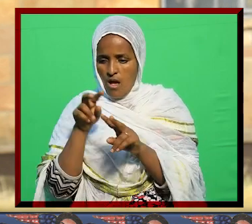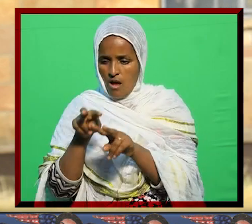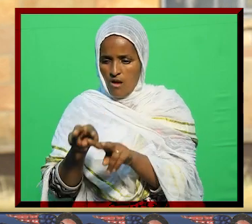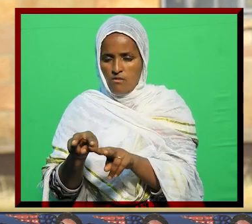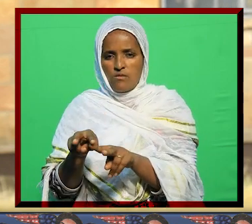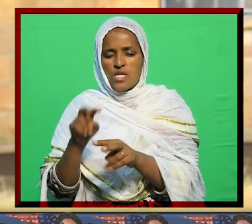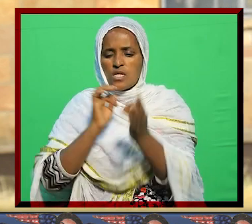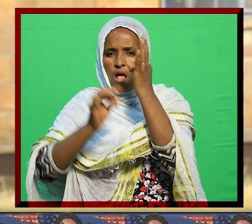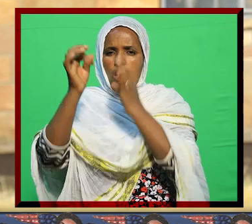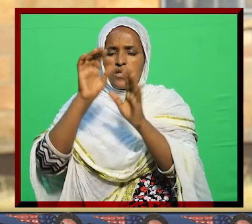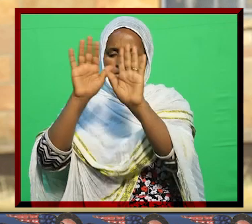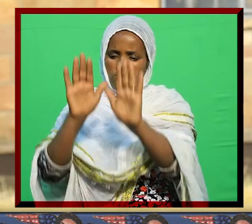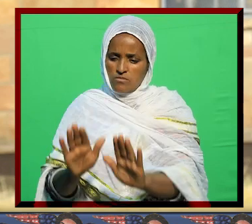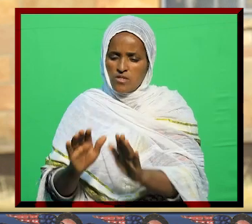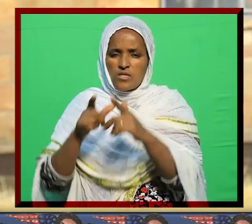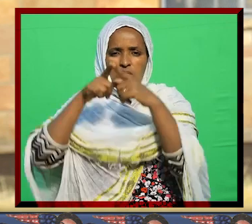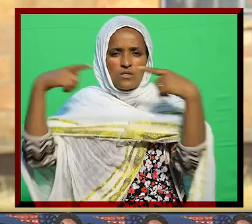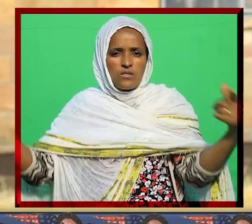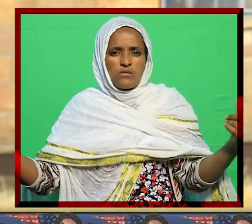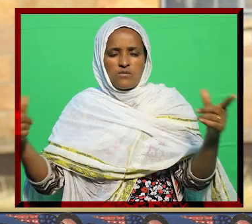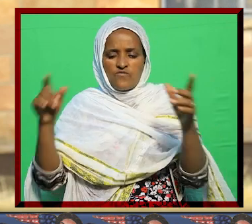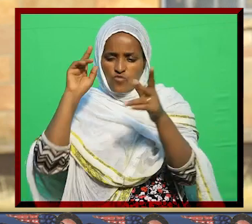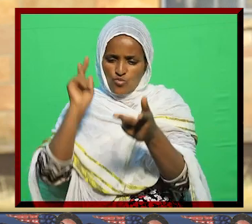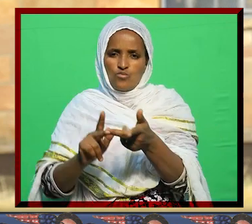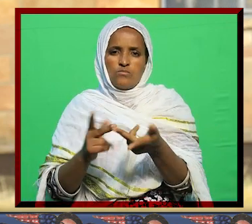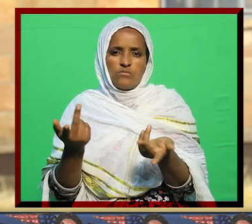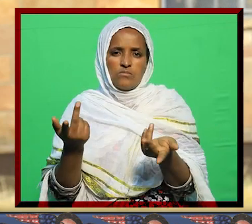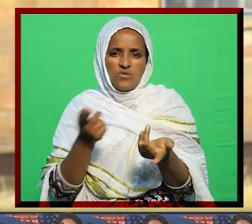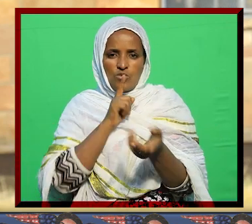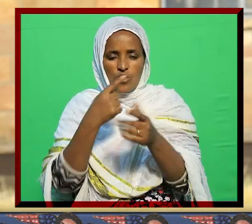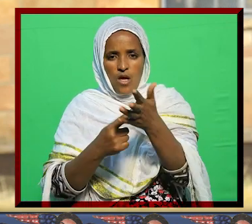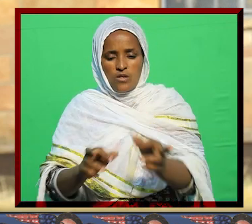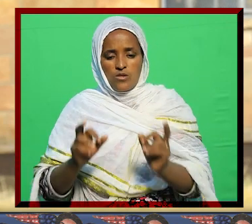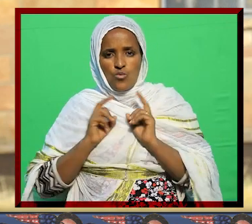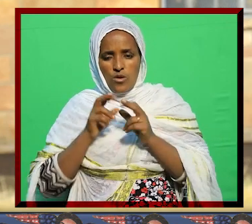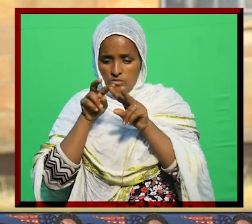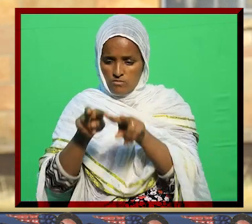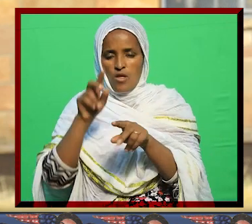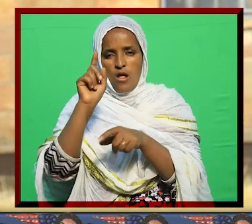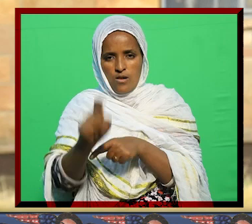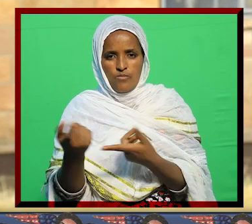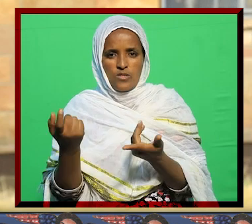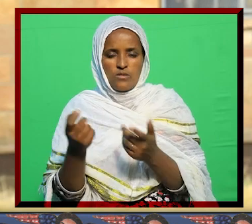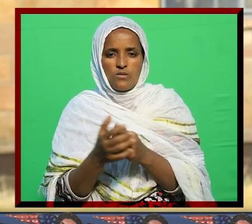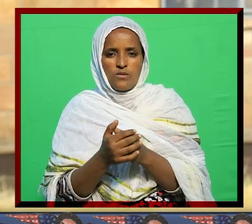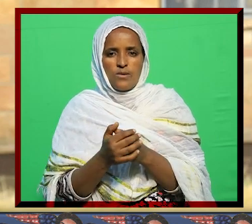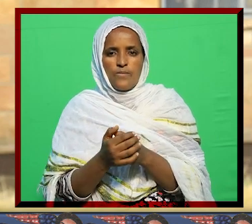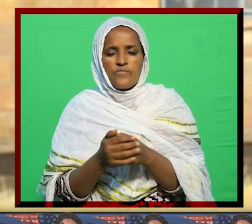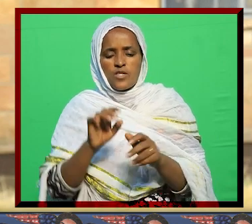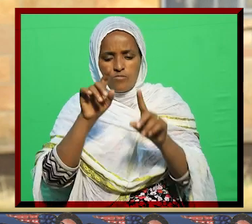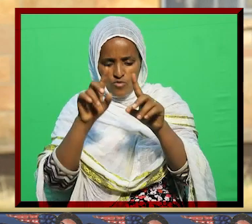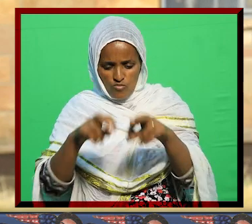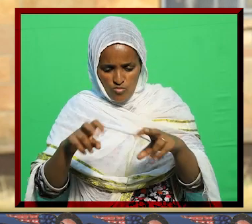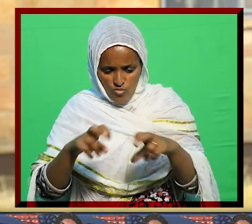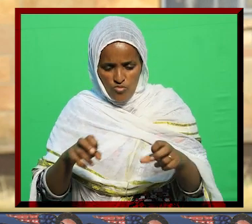አይን ይይ። ታሪካችን እጹብ ነው፣ ታሪካችን ትልቅ ነው፣ ታሪካችን ፍጹም ነው እና ያንን ህይወታችን መመልከት አለብን።